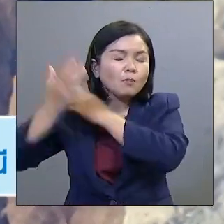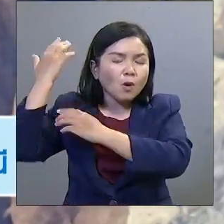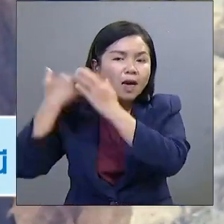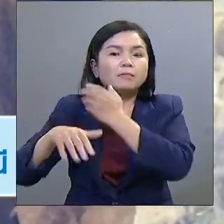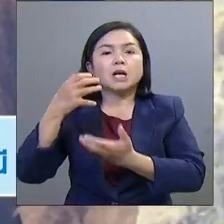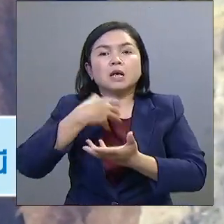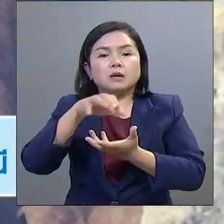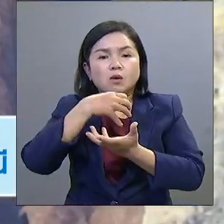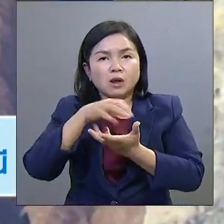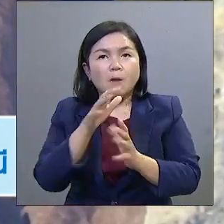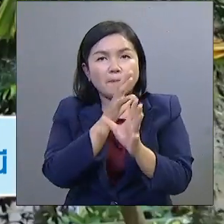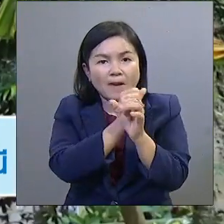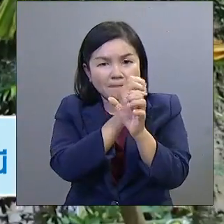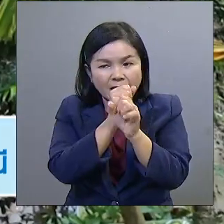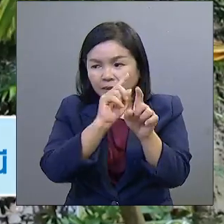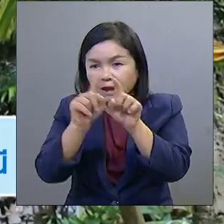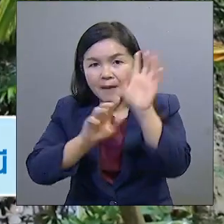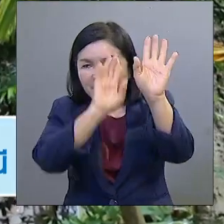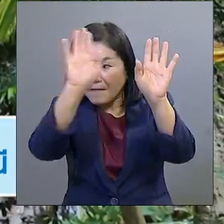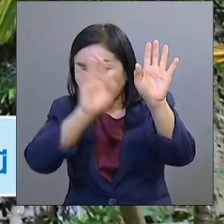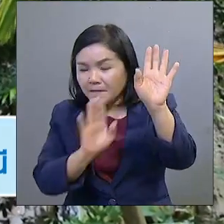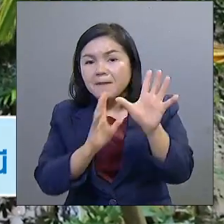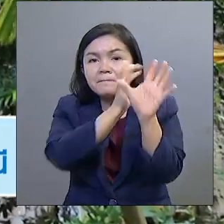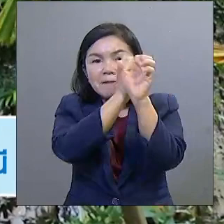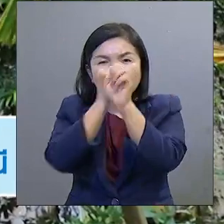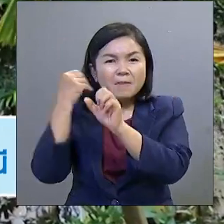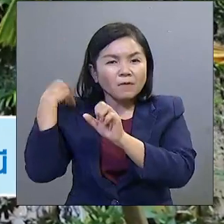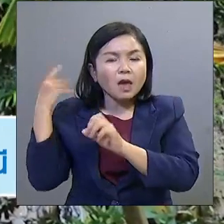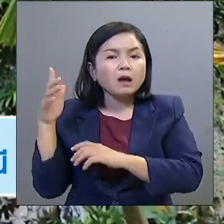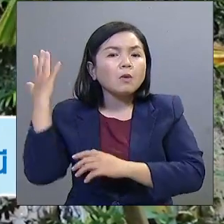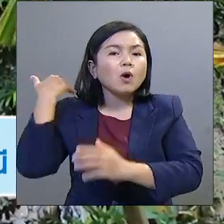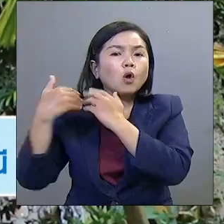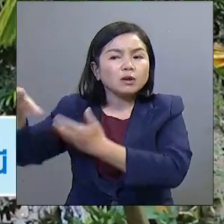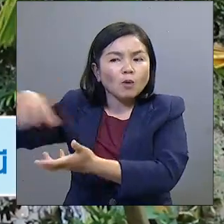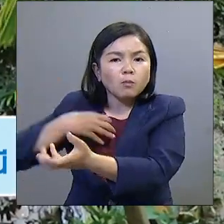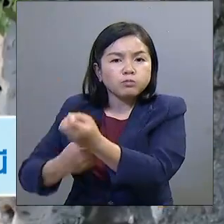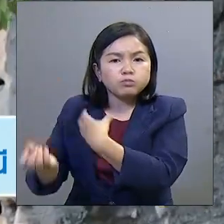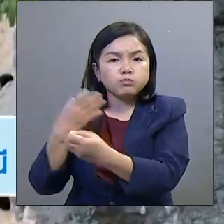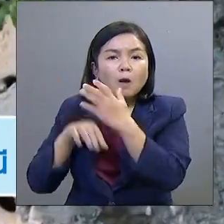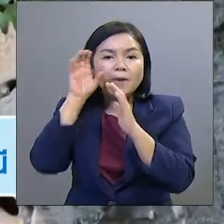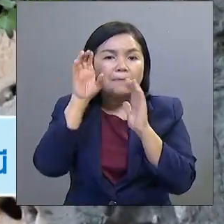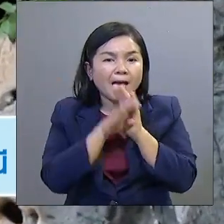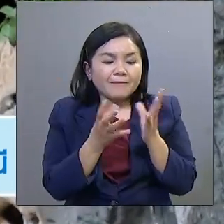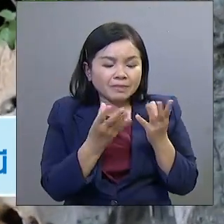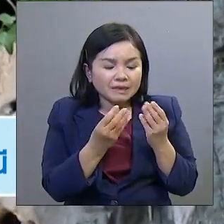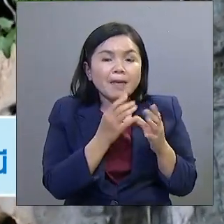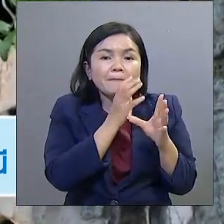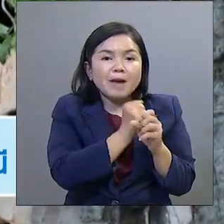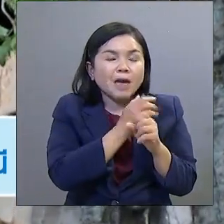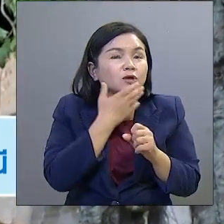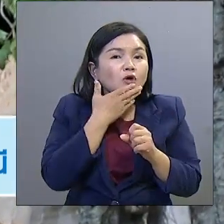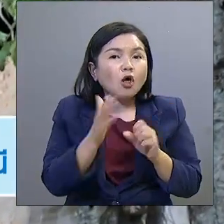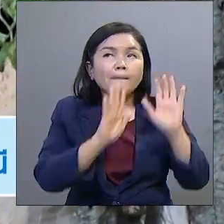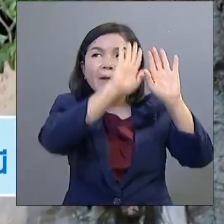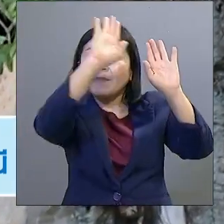ายานปั้นประติดบนผนังและเพดานถ้ำเดิมเนี่ยมีผู้เล่าว่าภาพดินปั้นเหล่านี้มีเต็มตลอดเพดาน